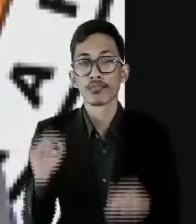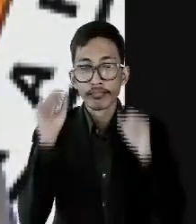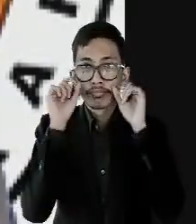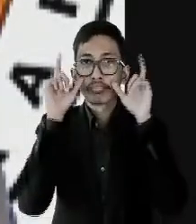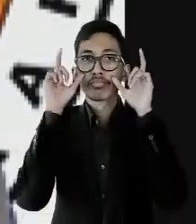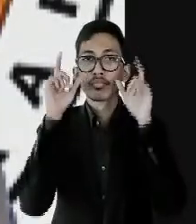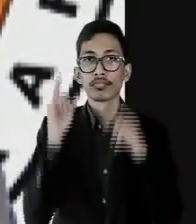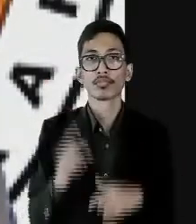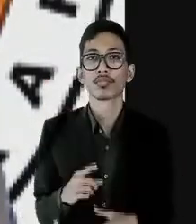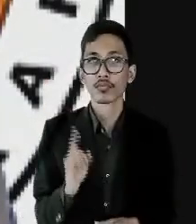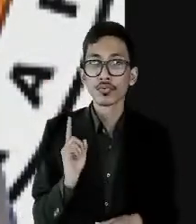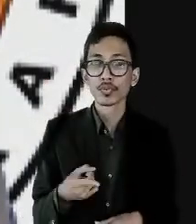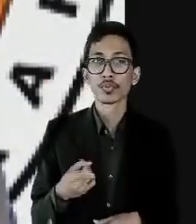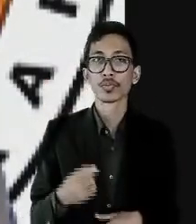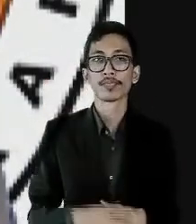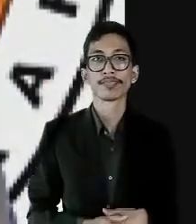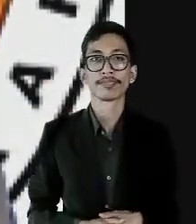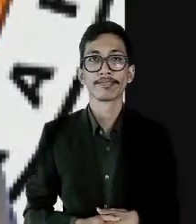kita semua.